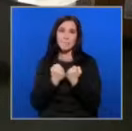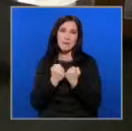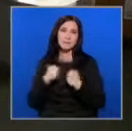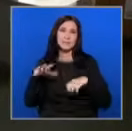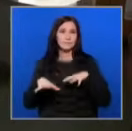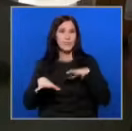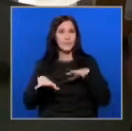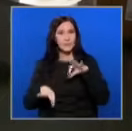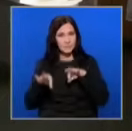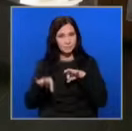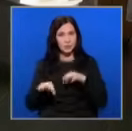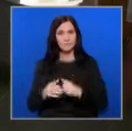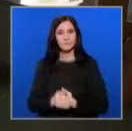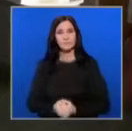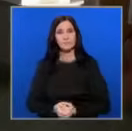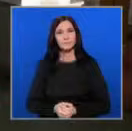избори?